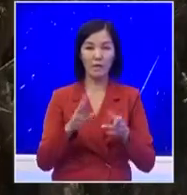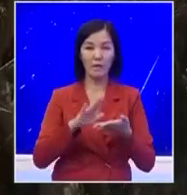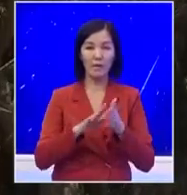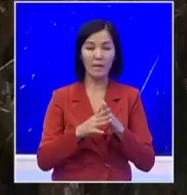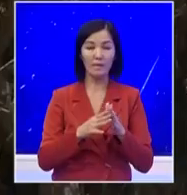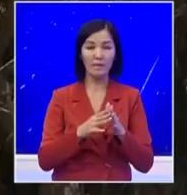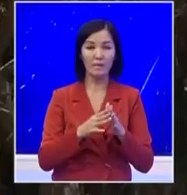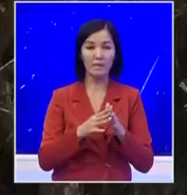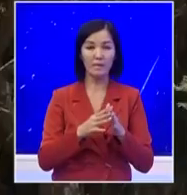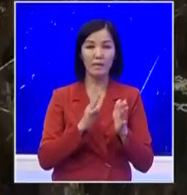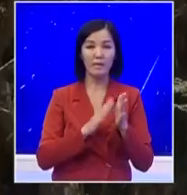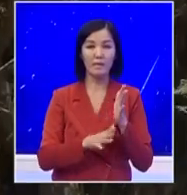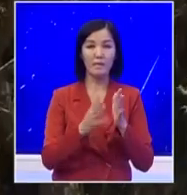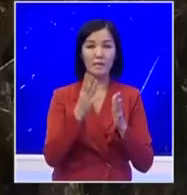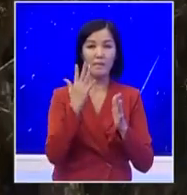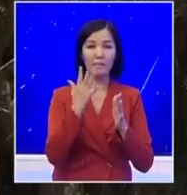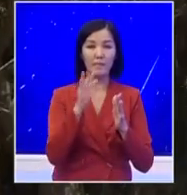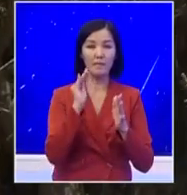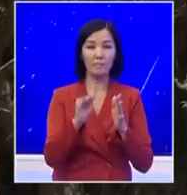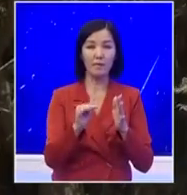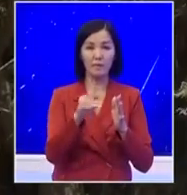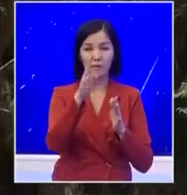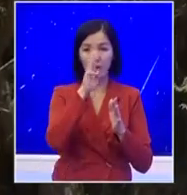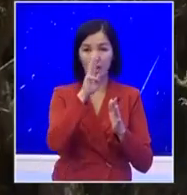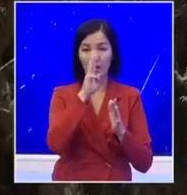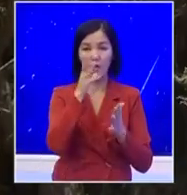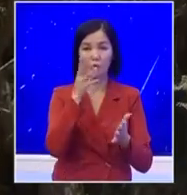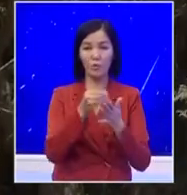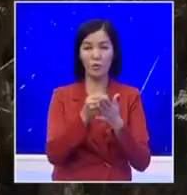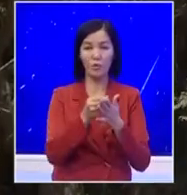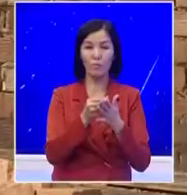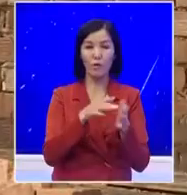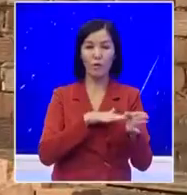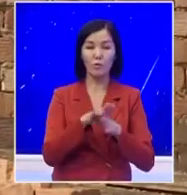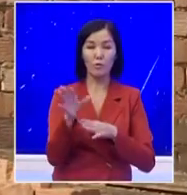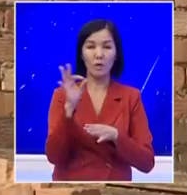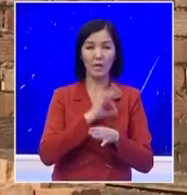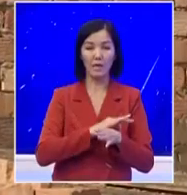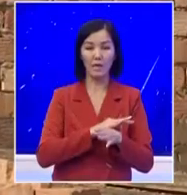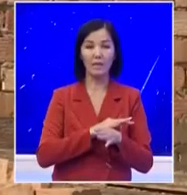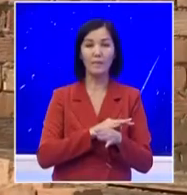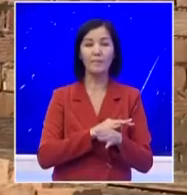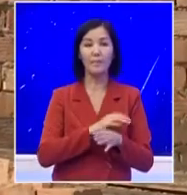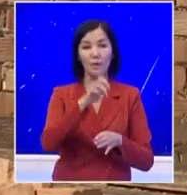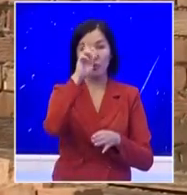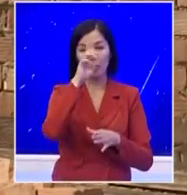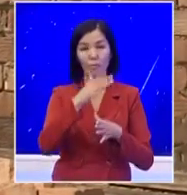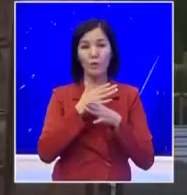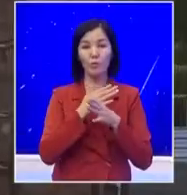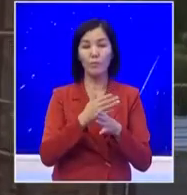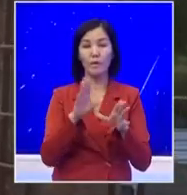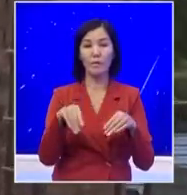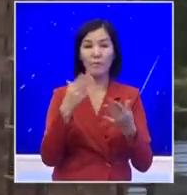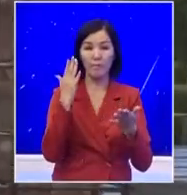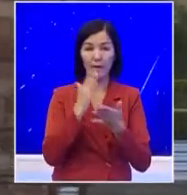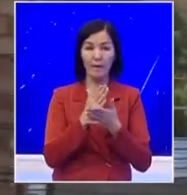айлық 85 мыңнан айлық төленіп бүгінгі күнге толықта игерілді. Жасыратыны жоқ, үкімет жәрдемі көпке көмек